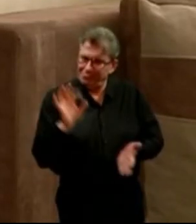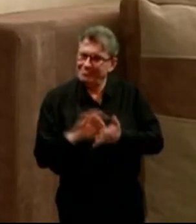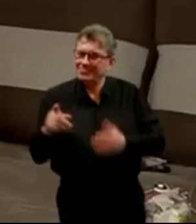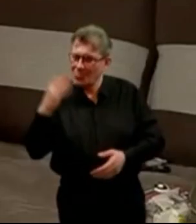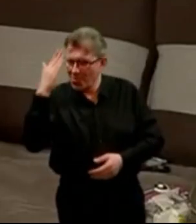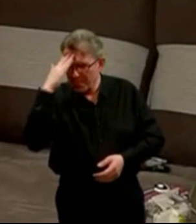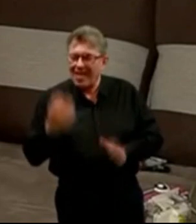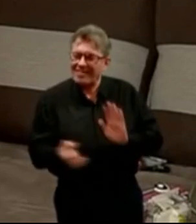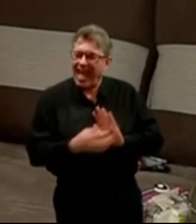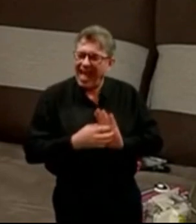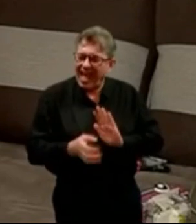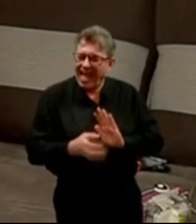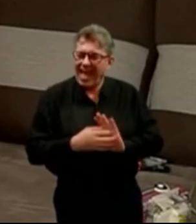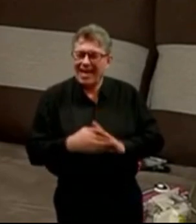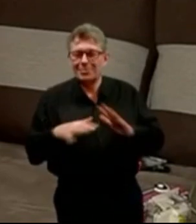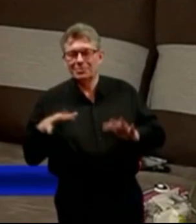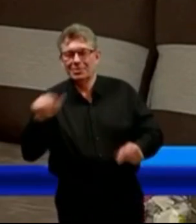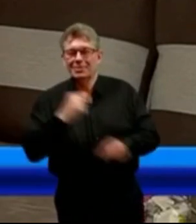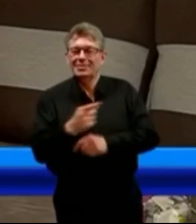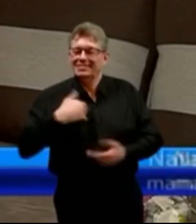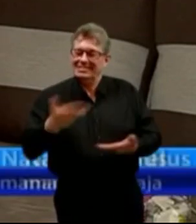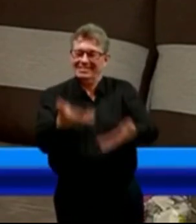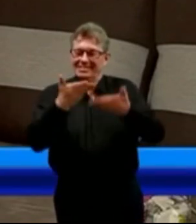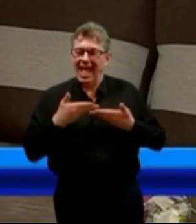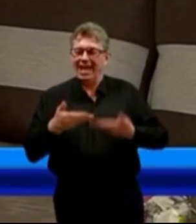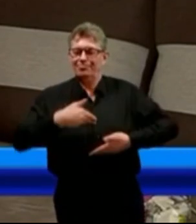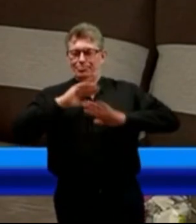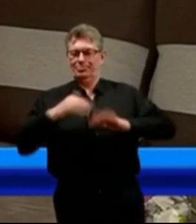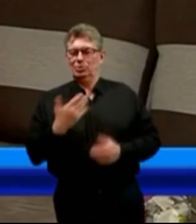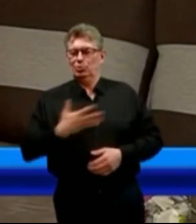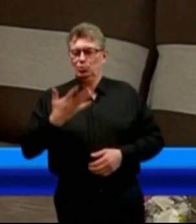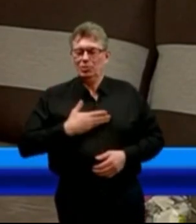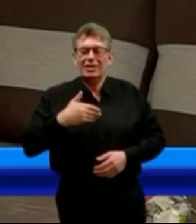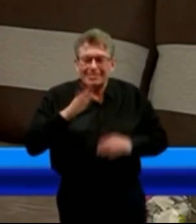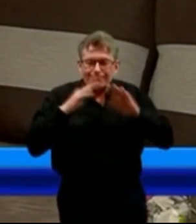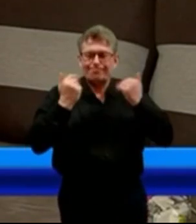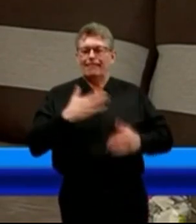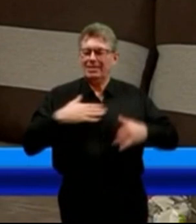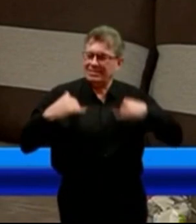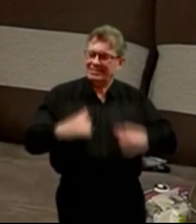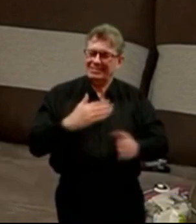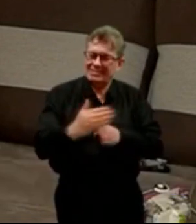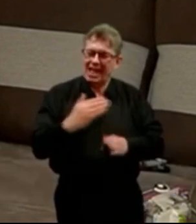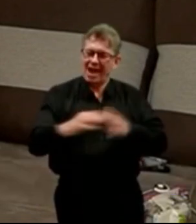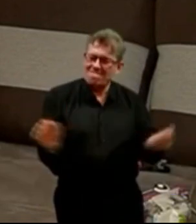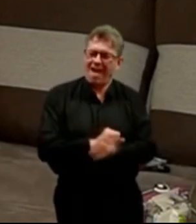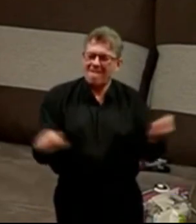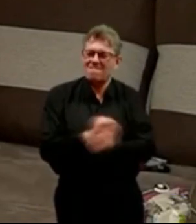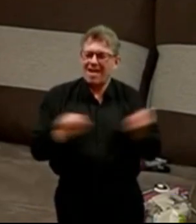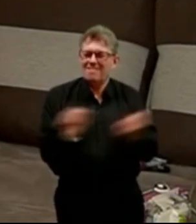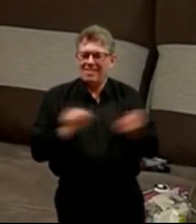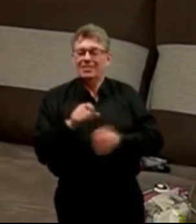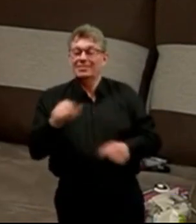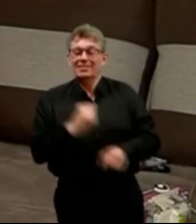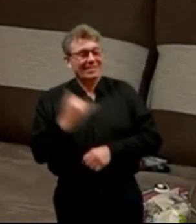gadułką. To on sprawia, że się uśmiechamy każdego dnia, że chcemy wstawać rano i dalej walczyć. Jest naprawdę takim dzieckiem,